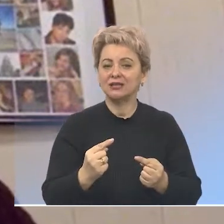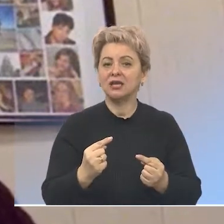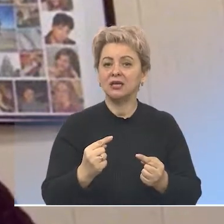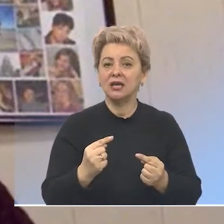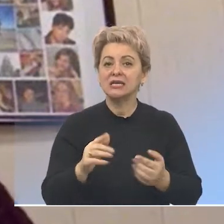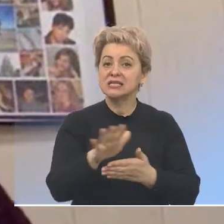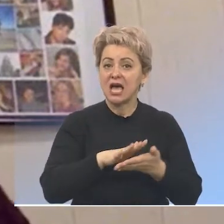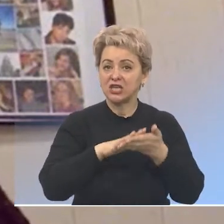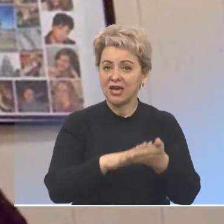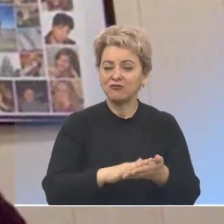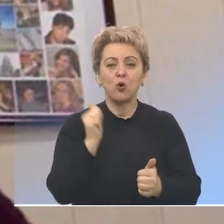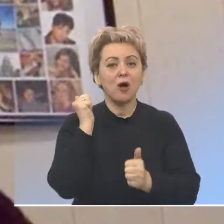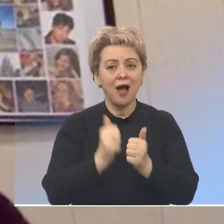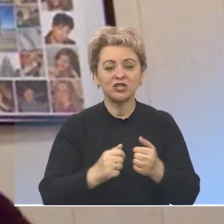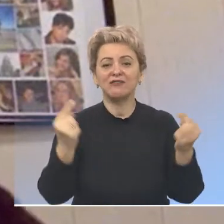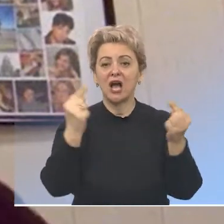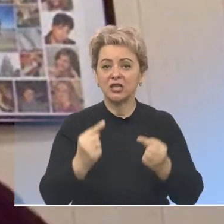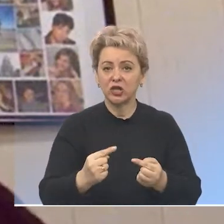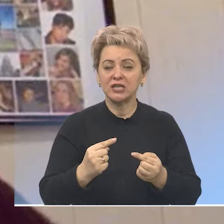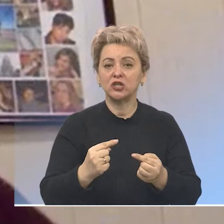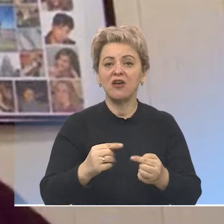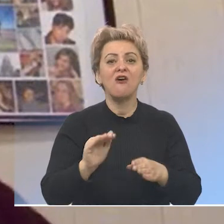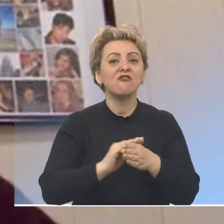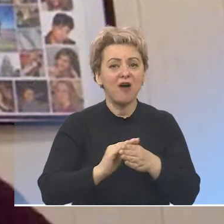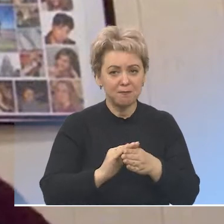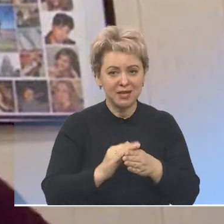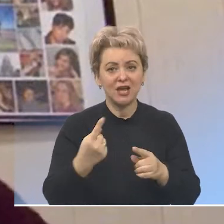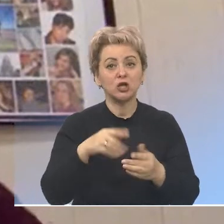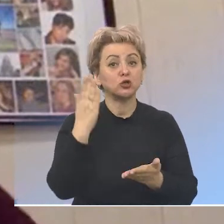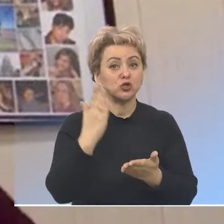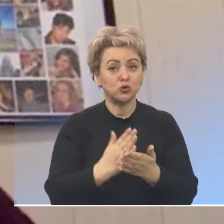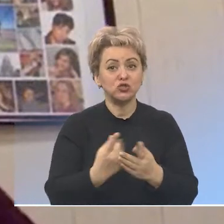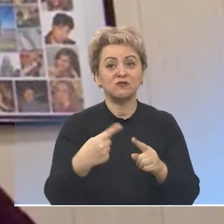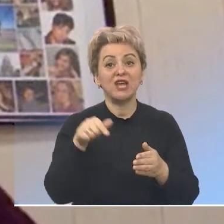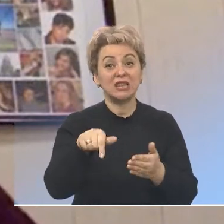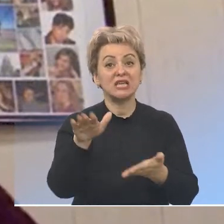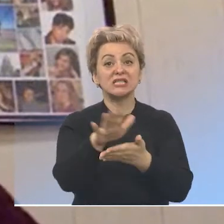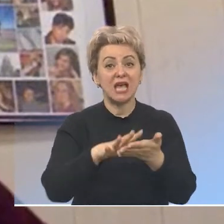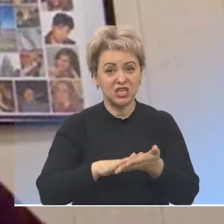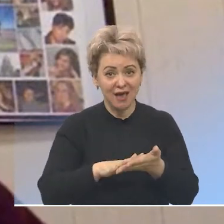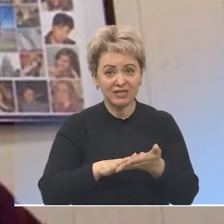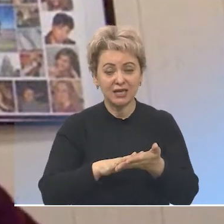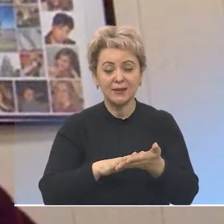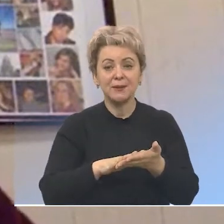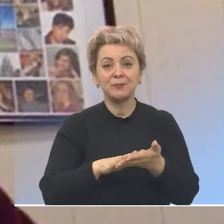по каждой конкретной заявке, на каждого конкретного, по каждой фамилии, которая существует в этой заявке,